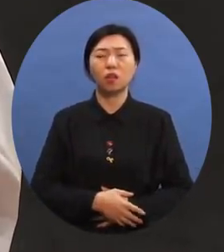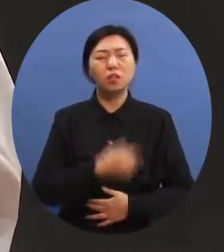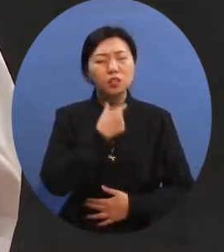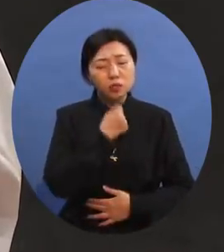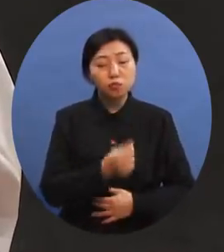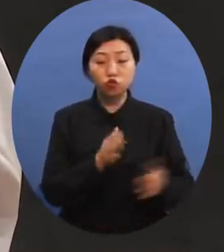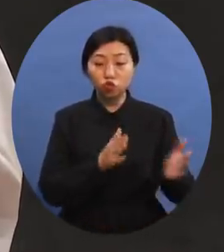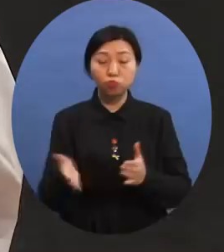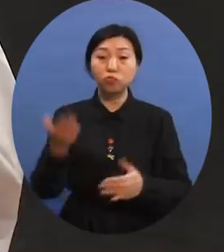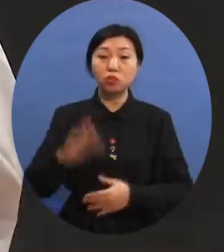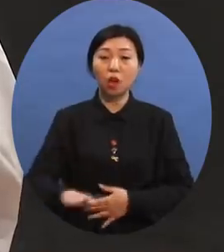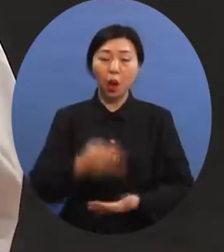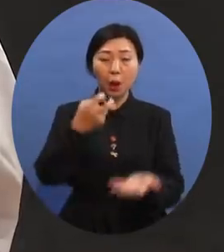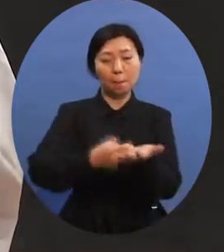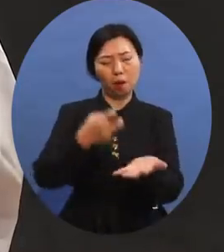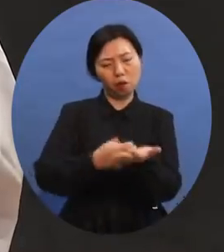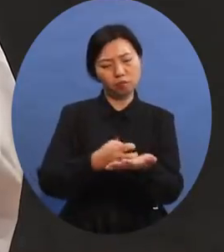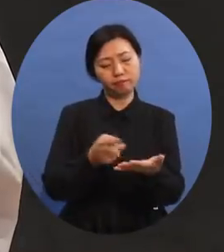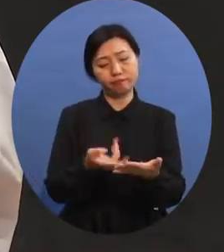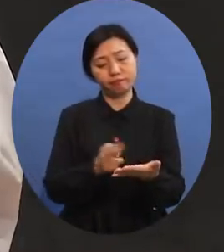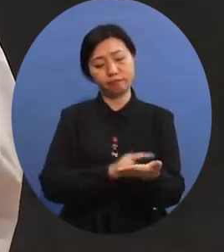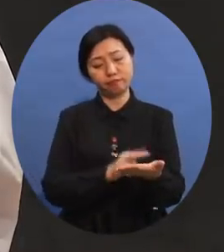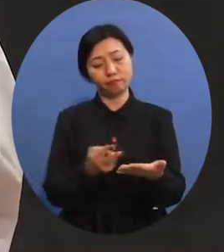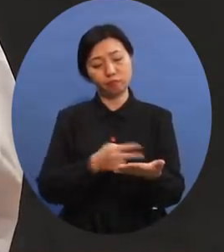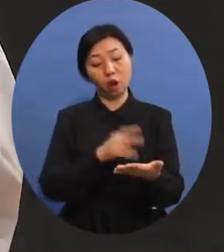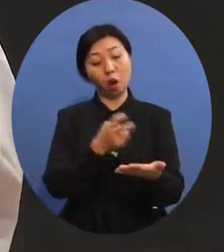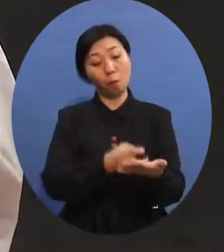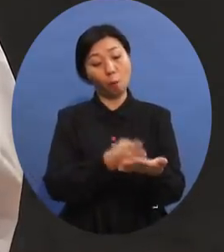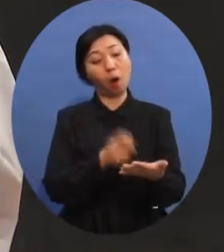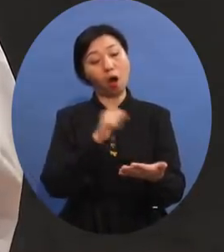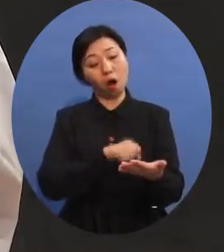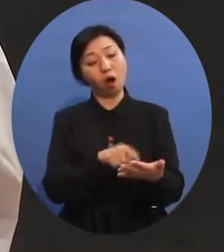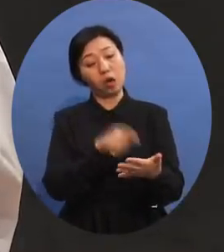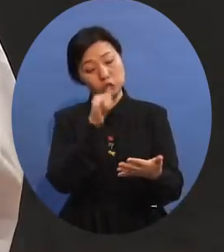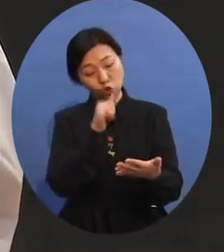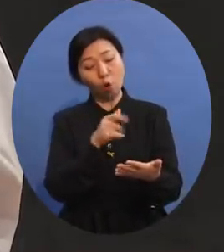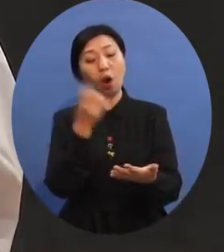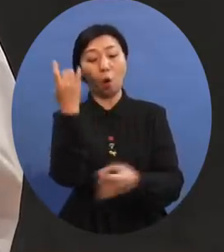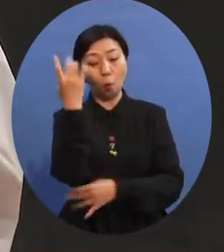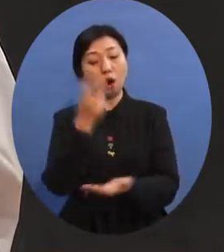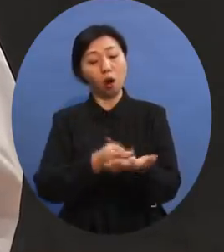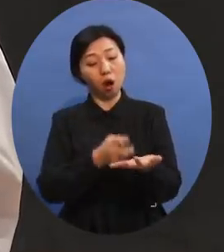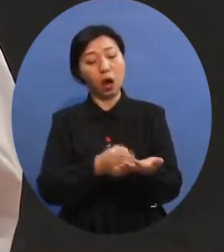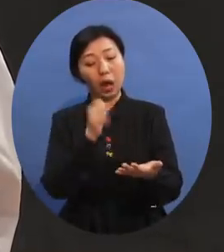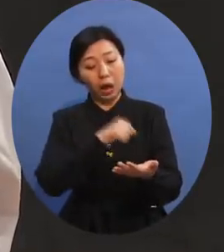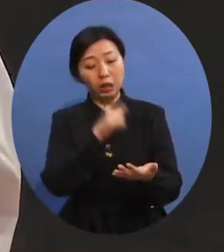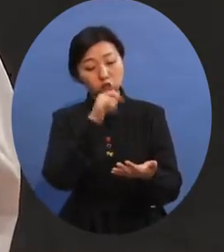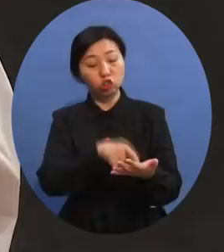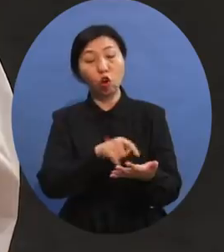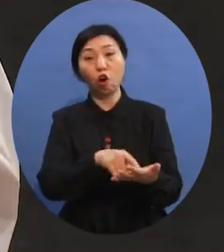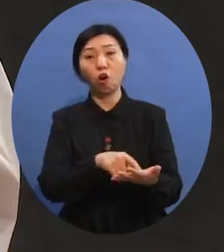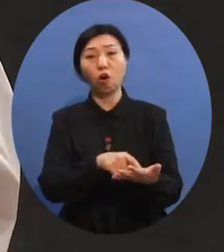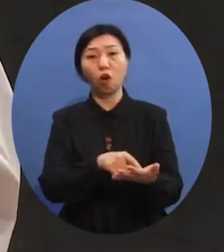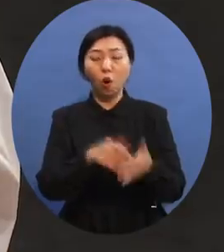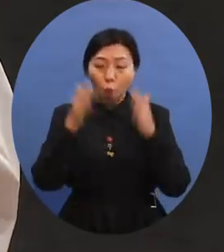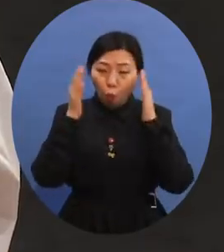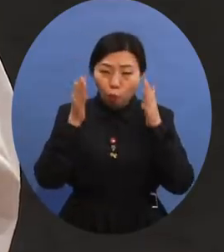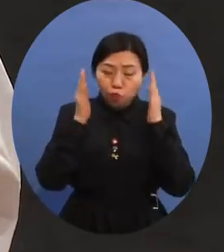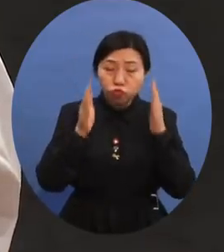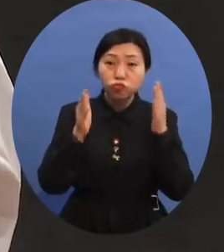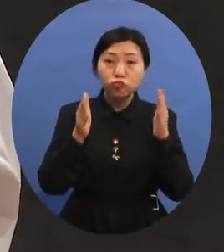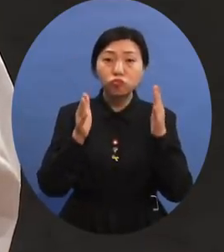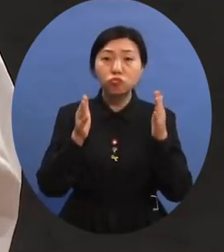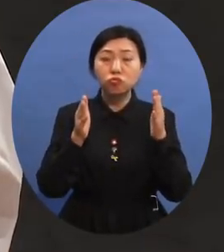하고 싶어서 준비하는데 법률을 이렇게 보면 법률 조항이 이러네, 이런 원칙이 이러네 이거였는데